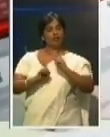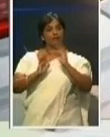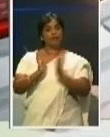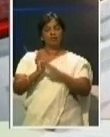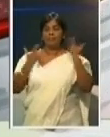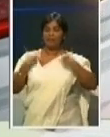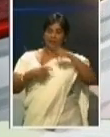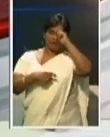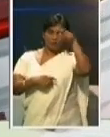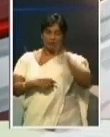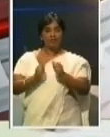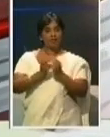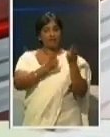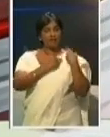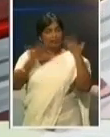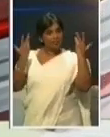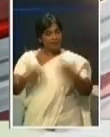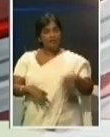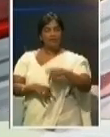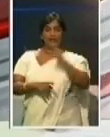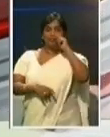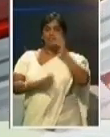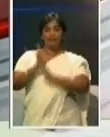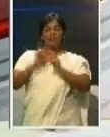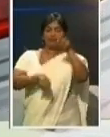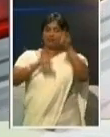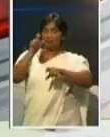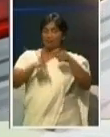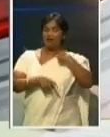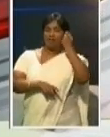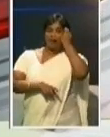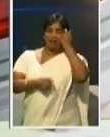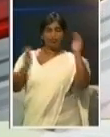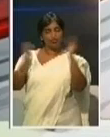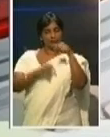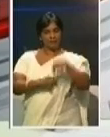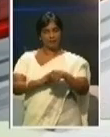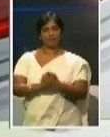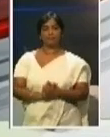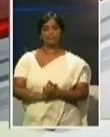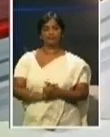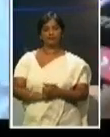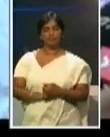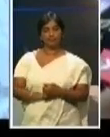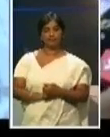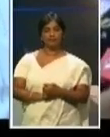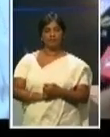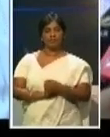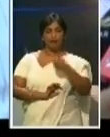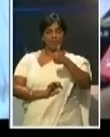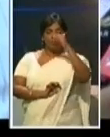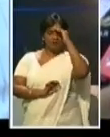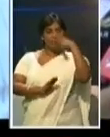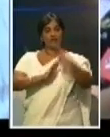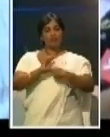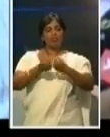අග්‍රාමාත්‍ය මහින්ද රාජපක්ෂ මැතිතුමා වැඩ බාර ගැනීමෙන් අනතුරුව ජනතා නියෝජිතයන් කිහිප දෙනෙකු දැක්ව අදහස් කිහිපයක් දැන් හරි නායකයෝ එක්ක මේ